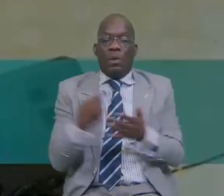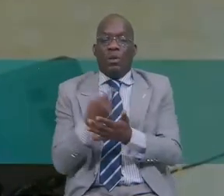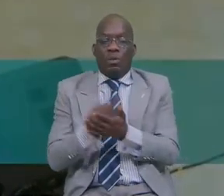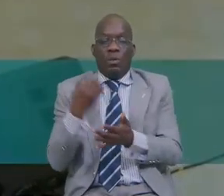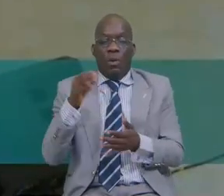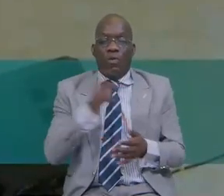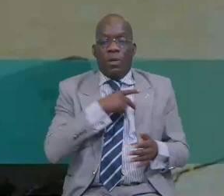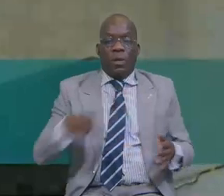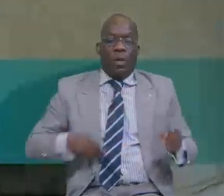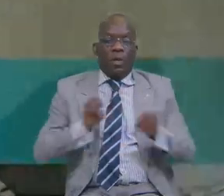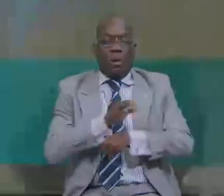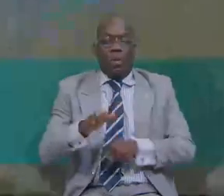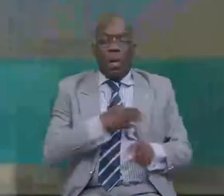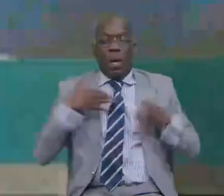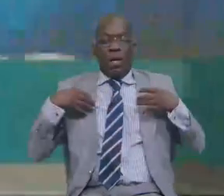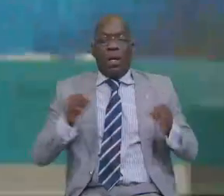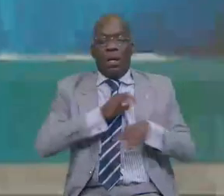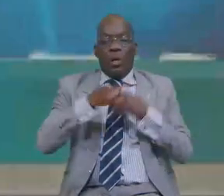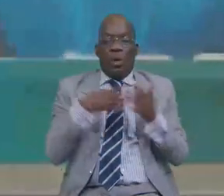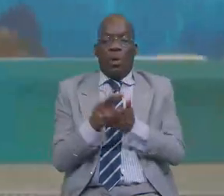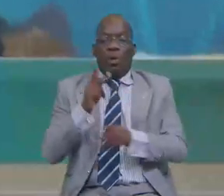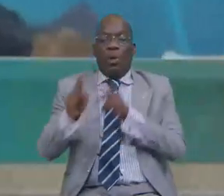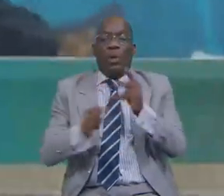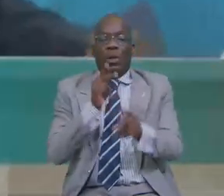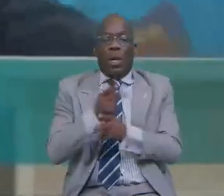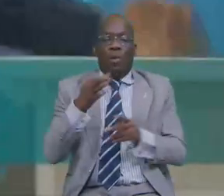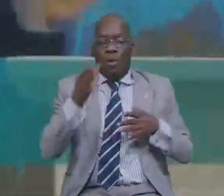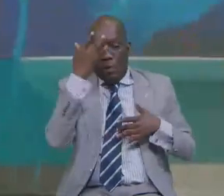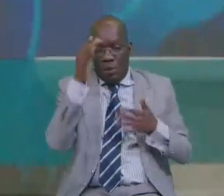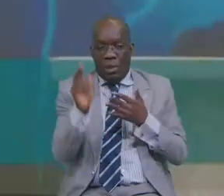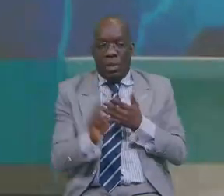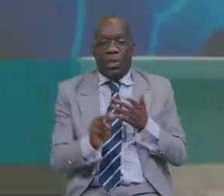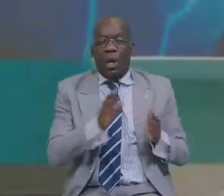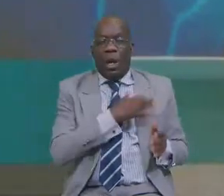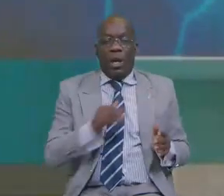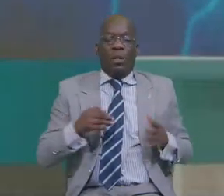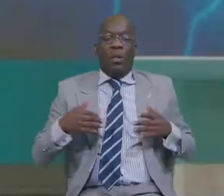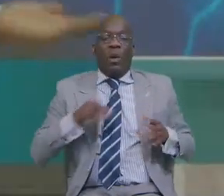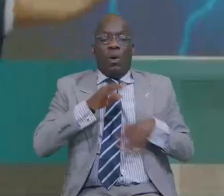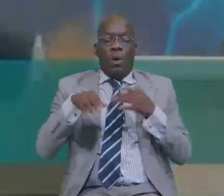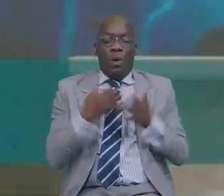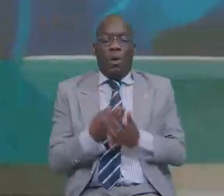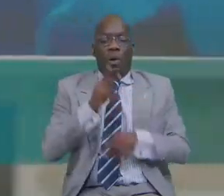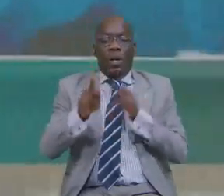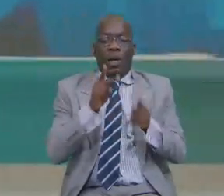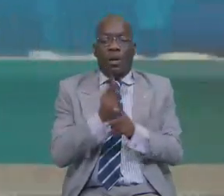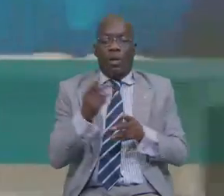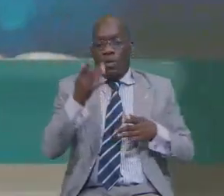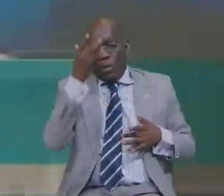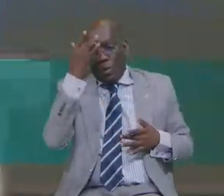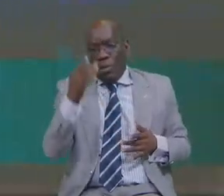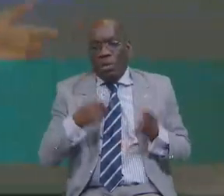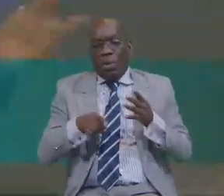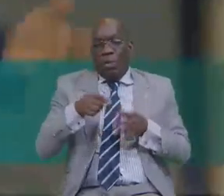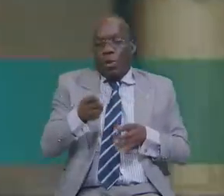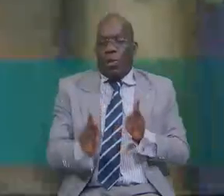Et guérissant toute maladie, toute infirmité parmi le peuple, il enseignait, il prêchait, il guérissait.